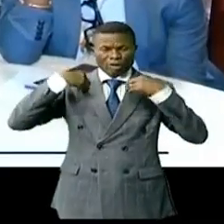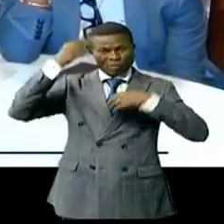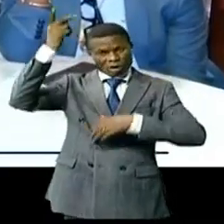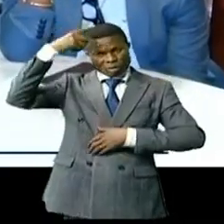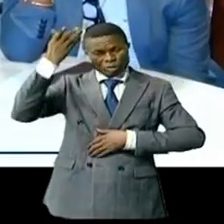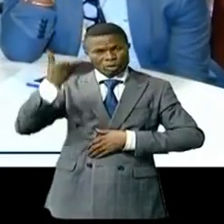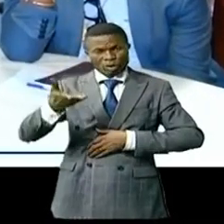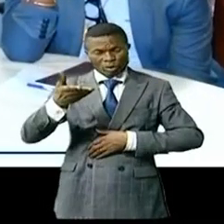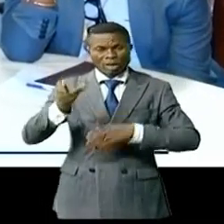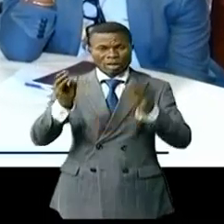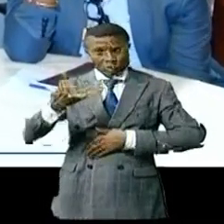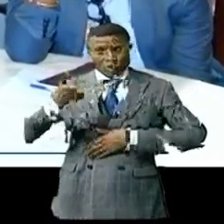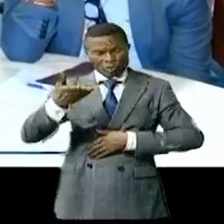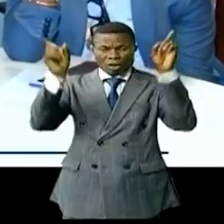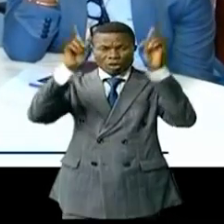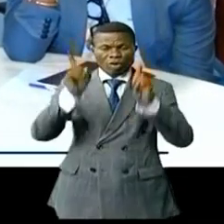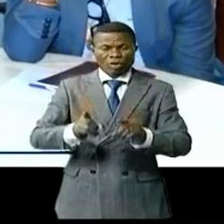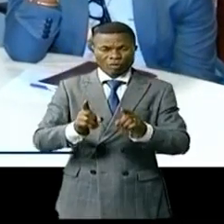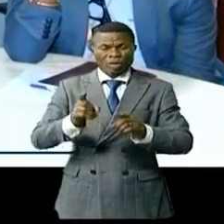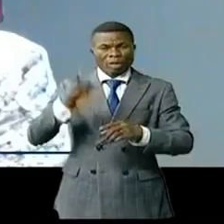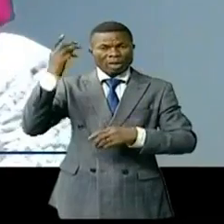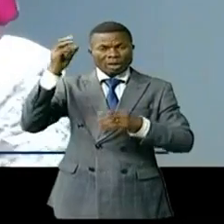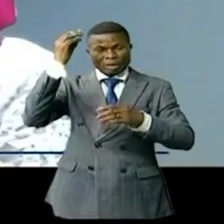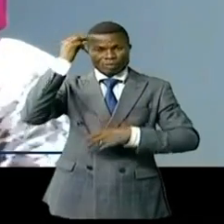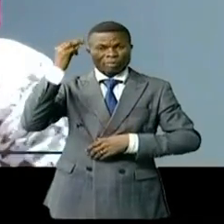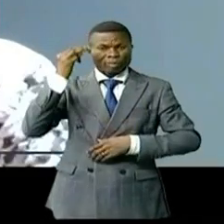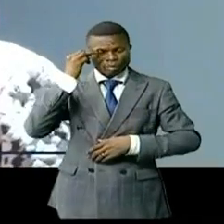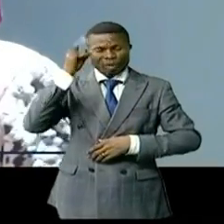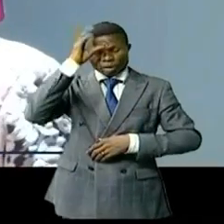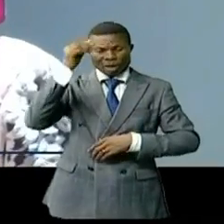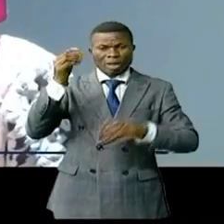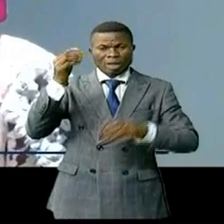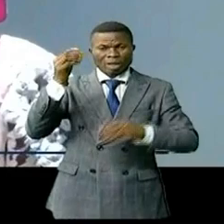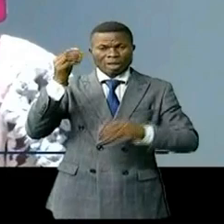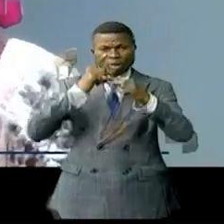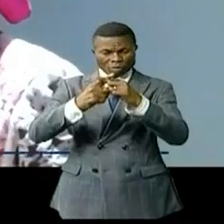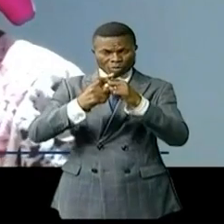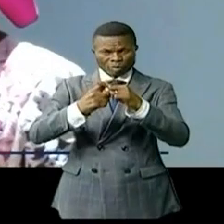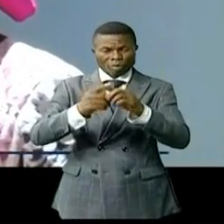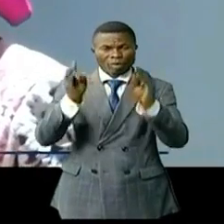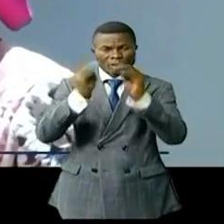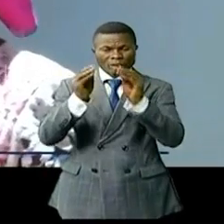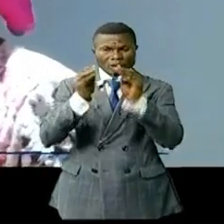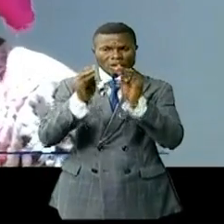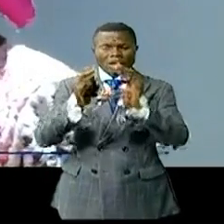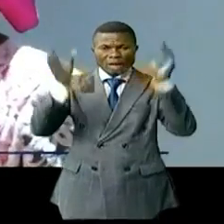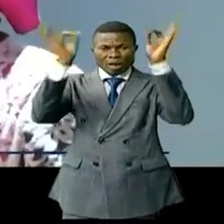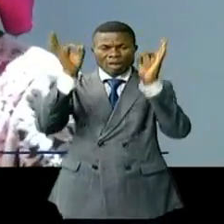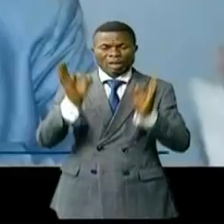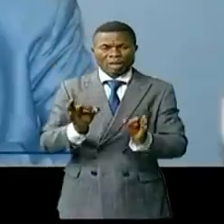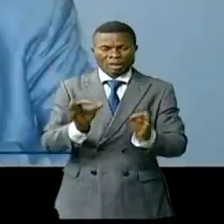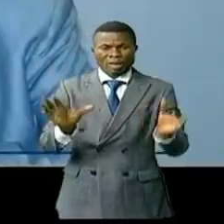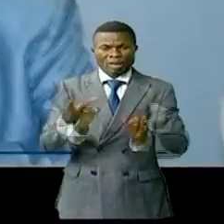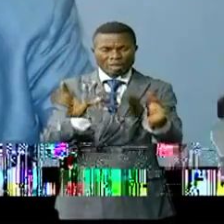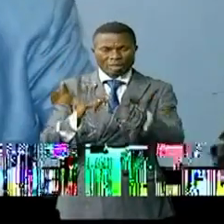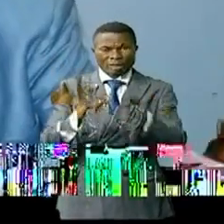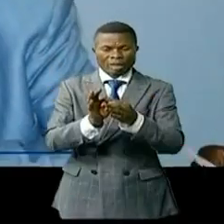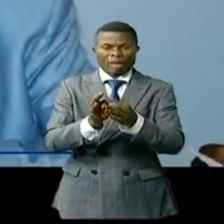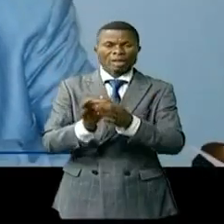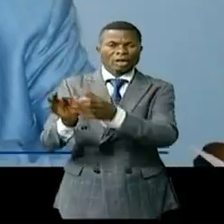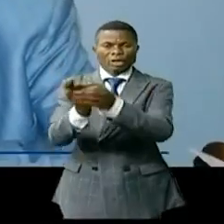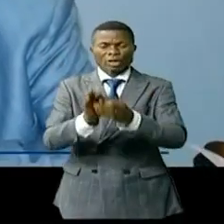sommets africains sur la masculinité positive, le panel de l'Union africaine tenu en collaboration avec l'ONU Femmes, c'est